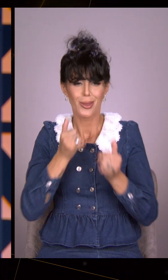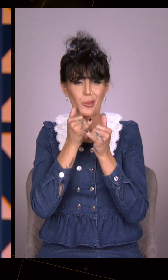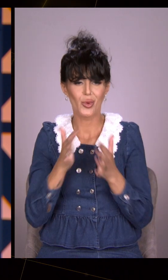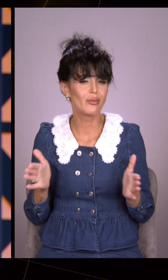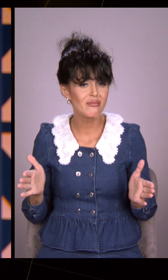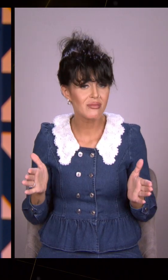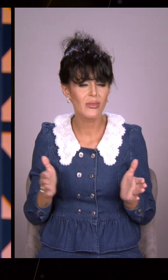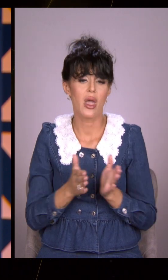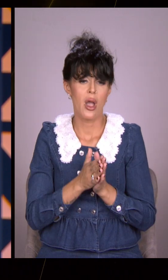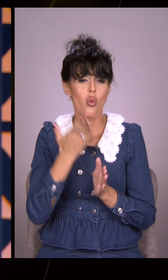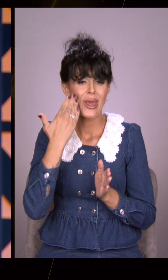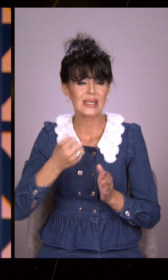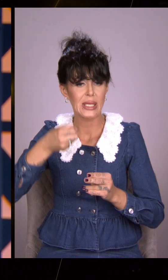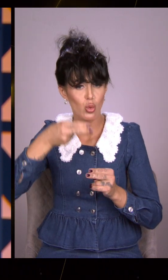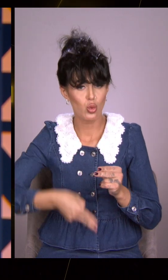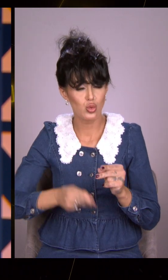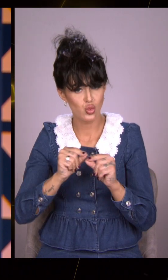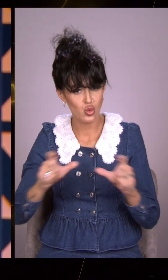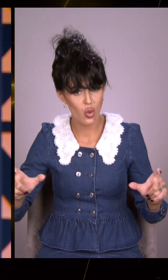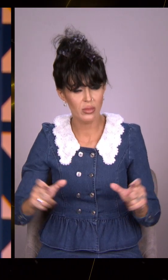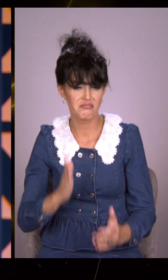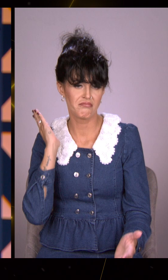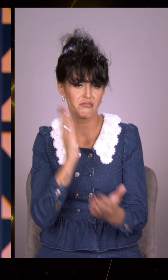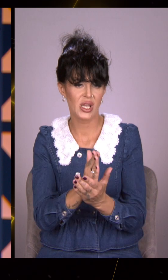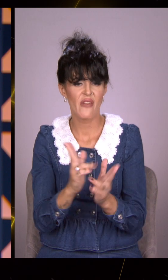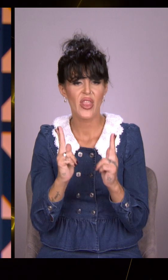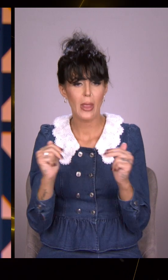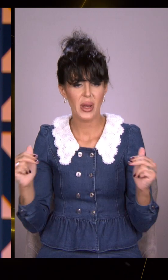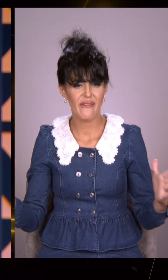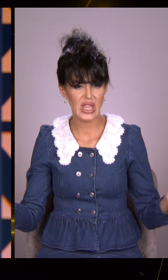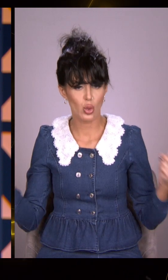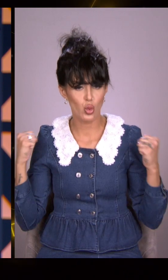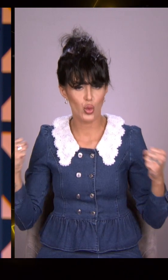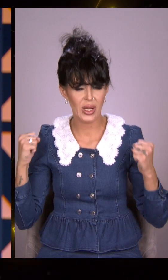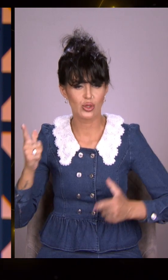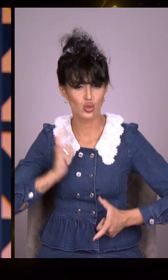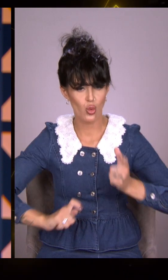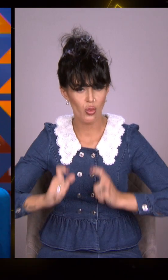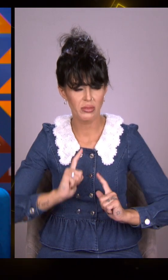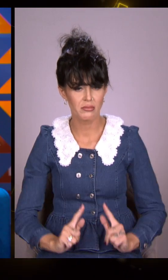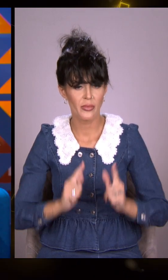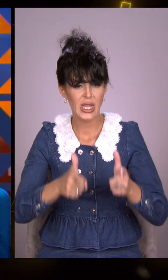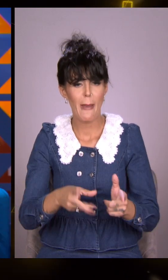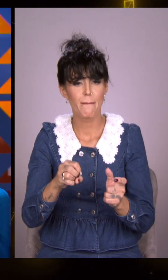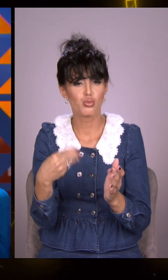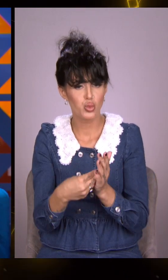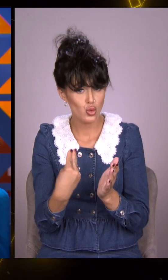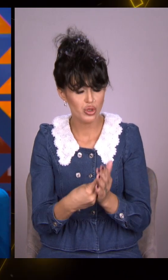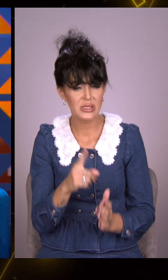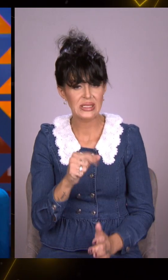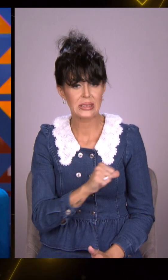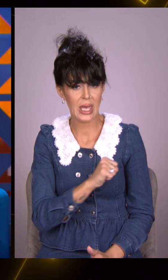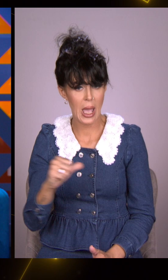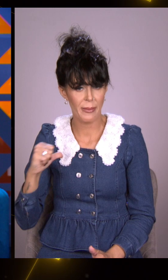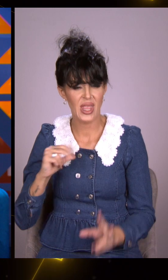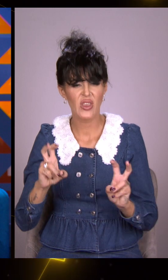І по закінченню школи таки до Дніпровського фізкультурного інституту то вступила на бюджет сама. Інститут